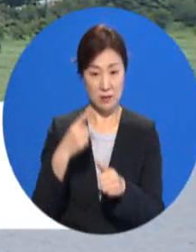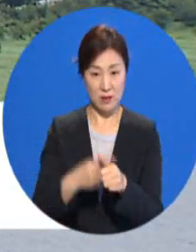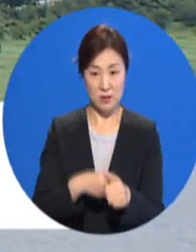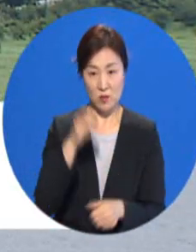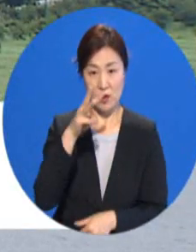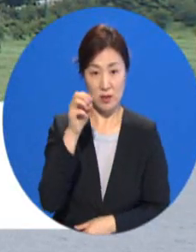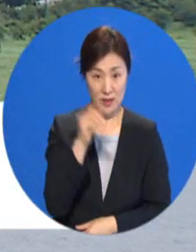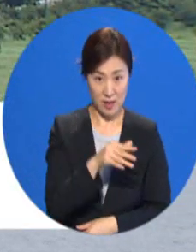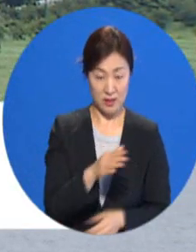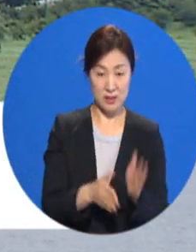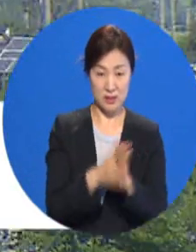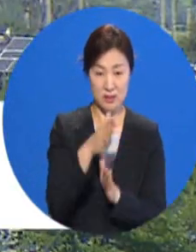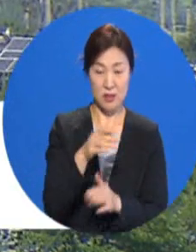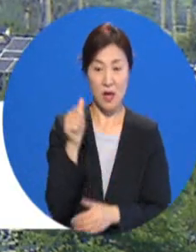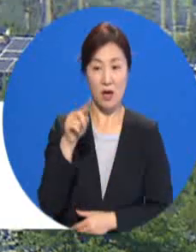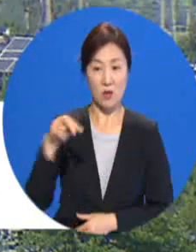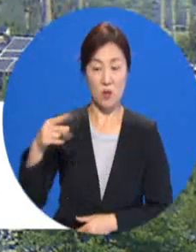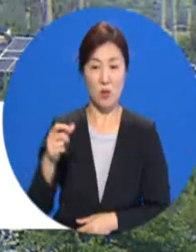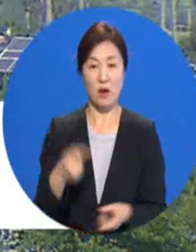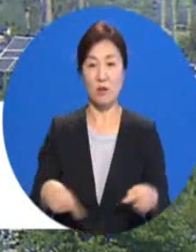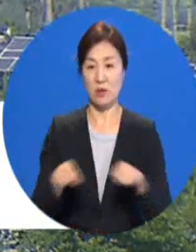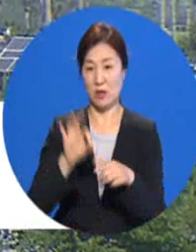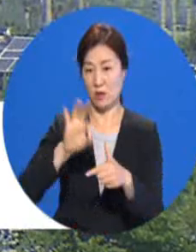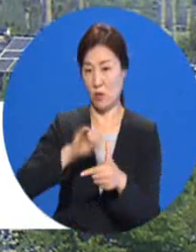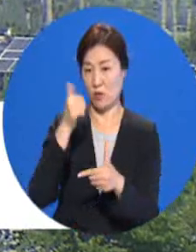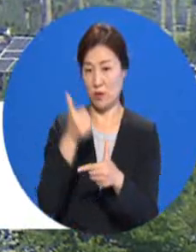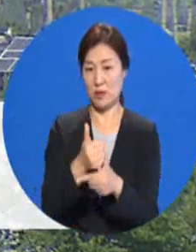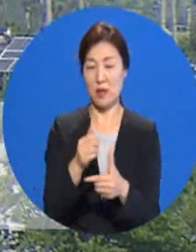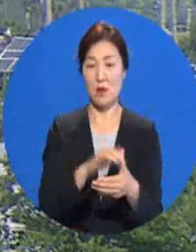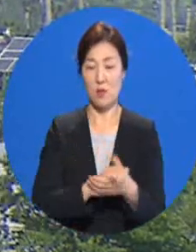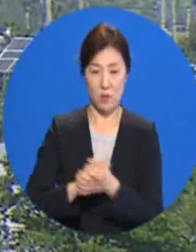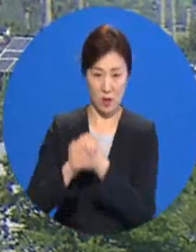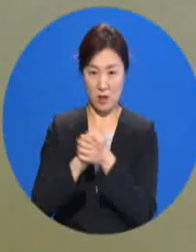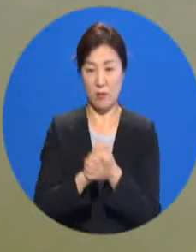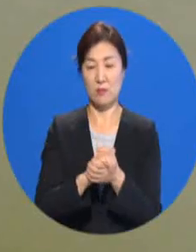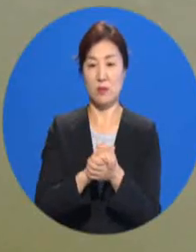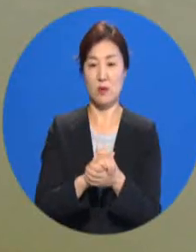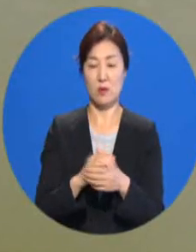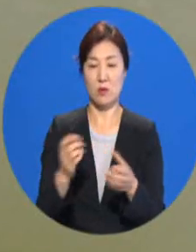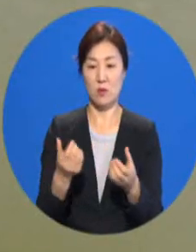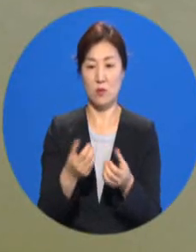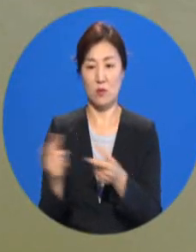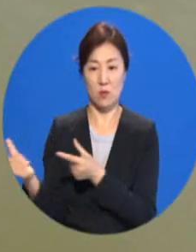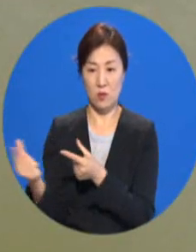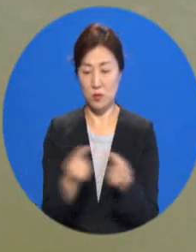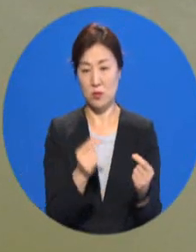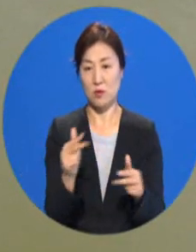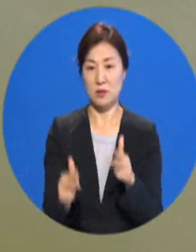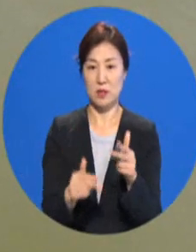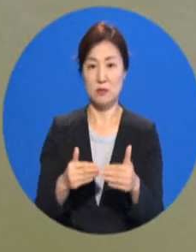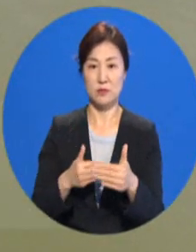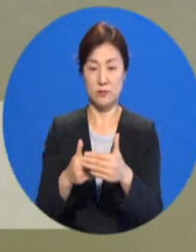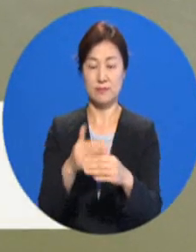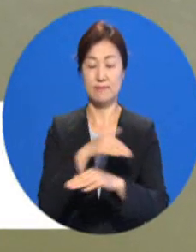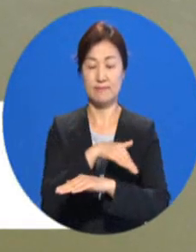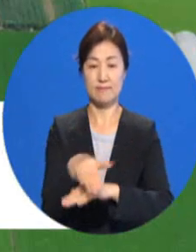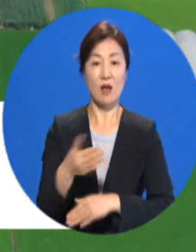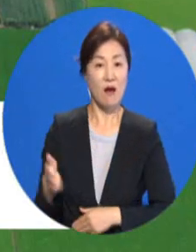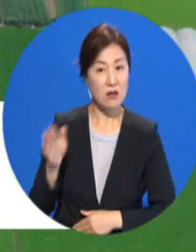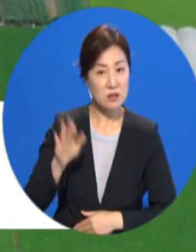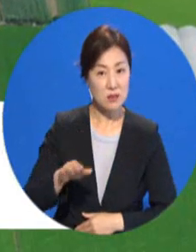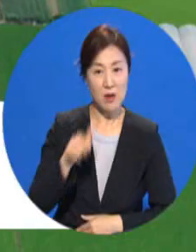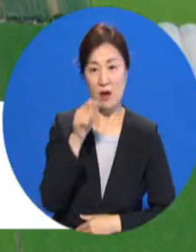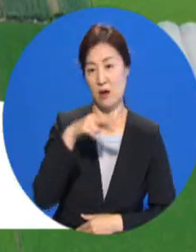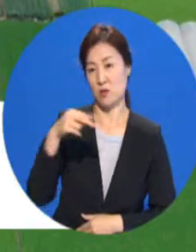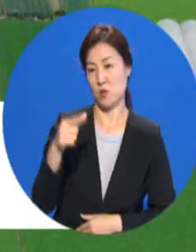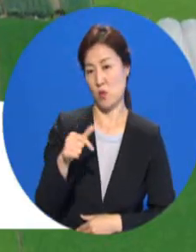함께 영호남 화합이란 긍정적 취지를 내세우며 공동으로 사업을 추진할 계획입니다. 그러나 아직 하동군의